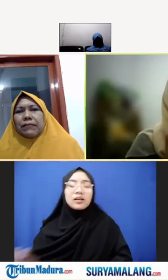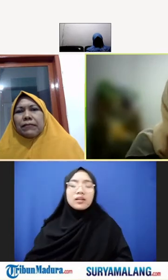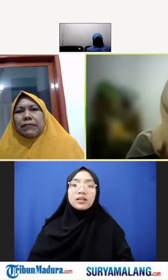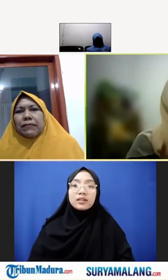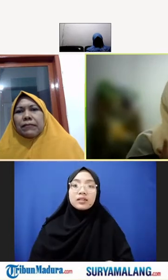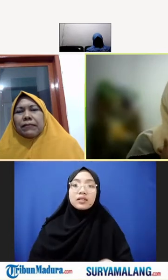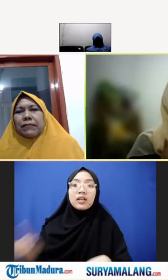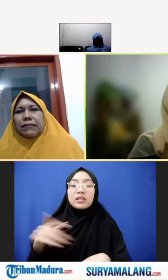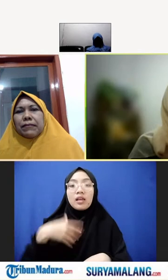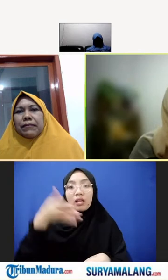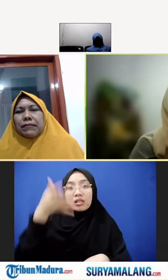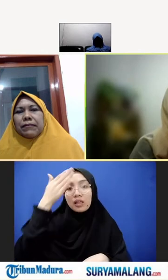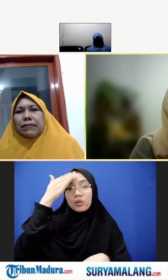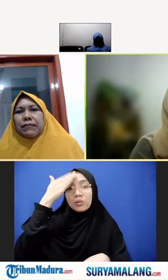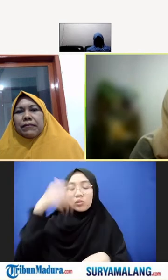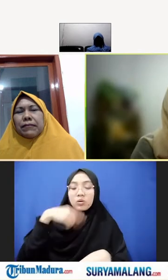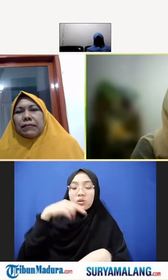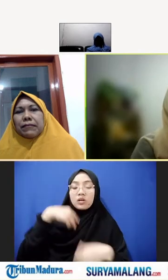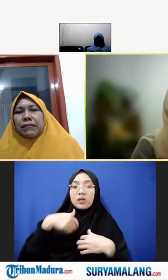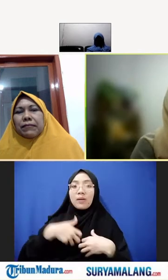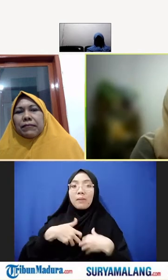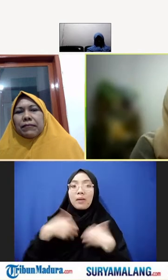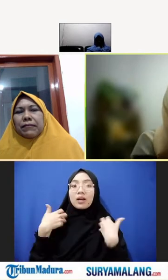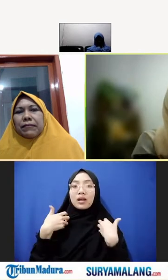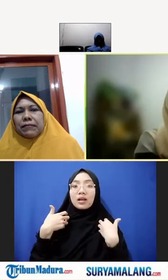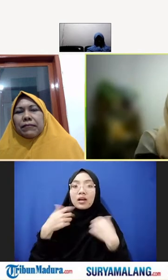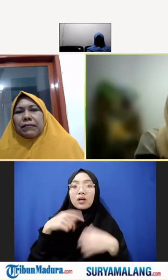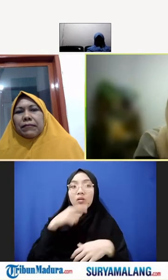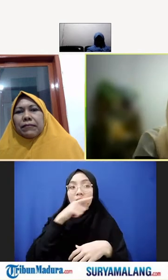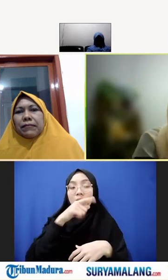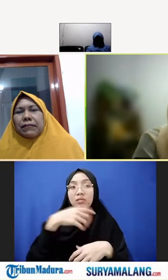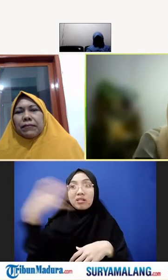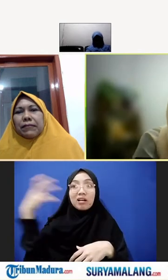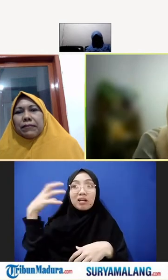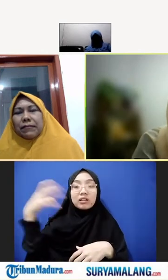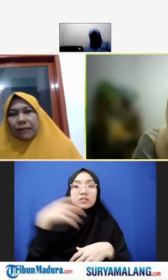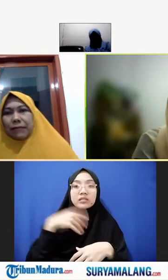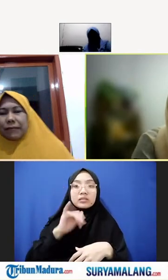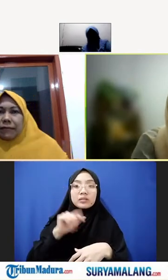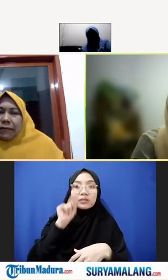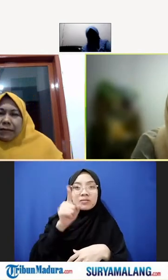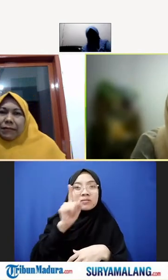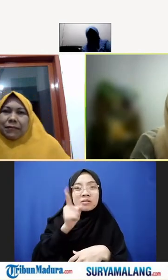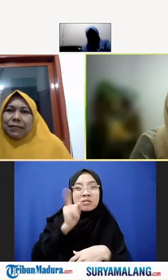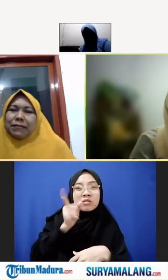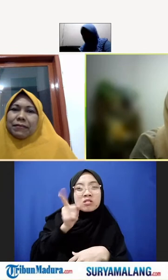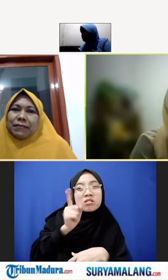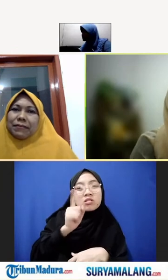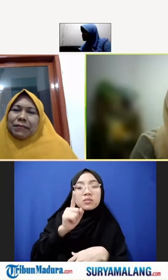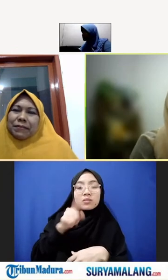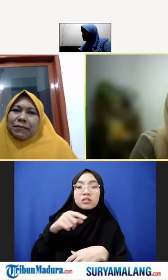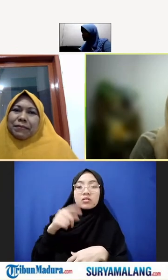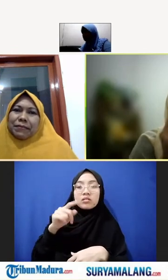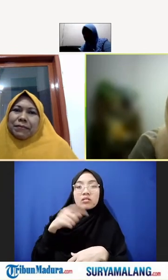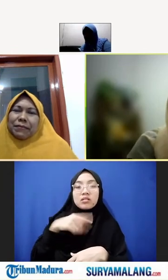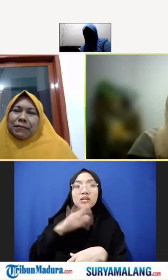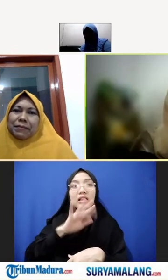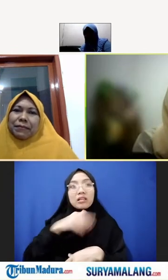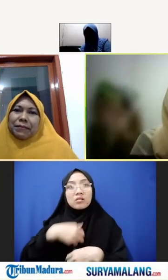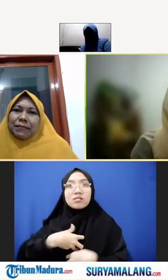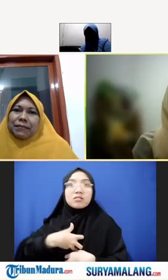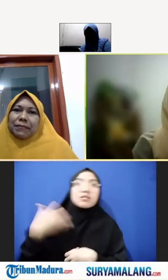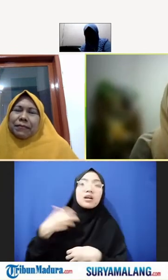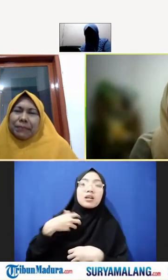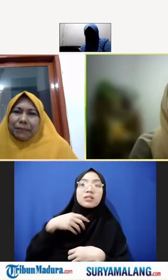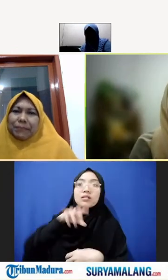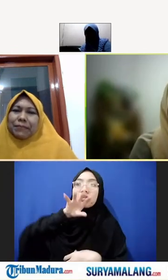tahu kan, nih aku lagi marah nih. Kalau kamu marahin aku masih sambil kayak gini-gini, bentar lagi aku bakal lebih marah